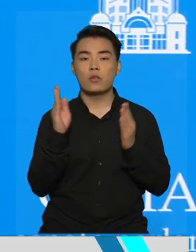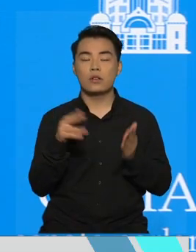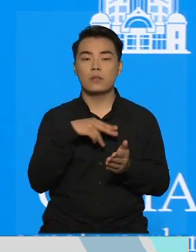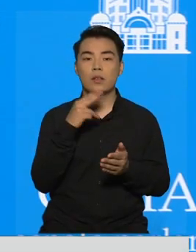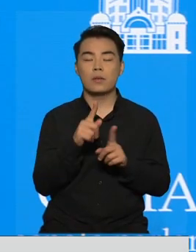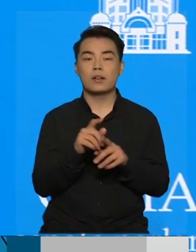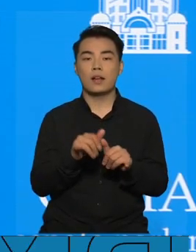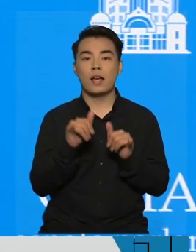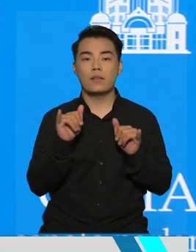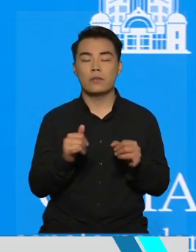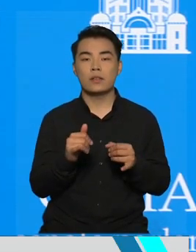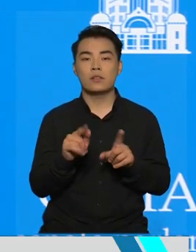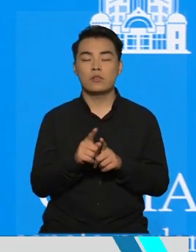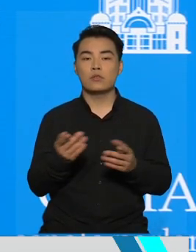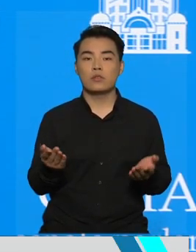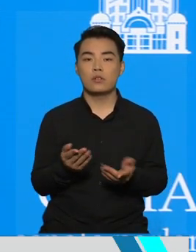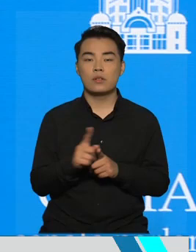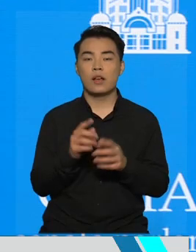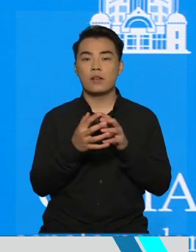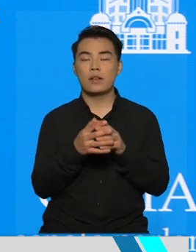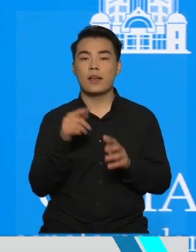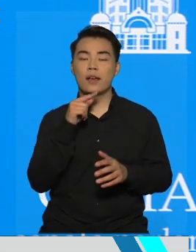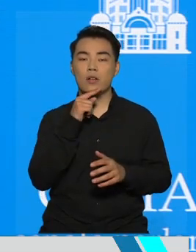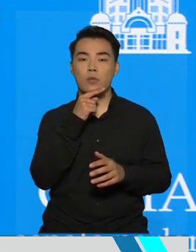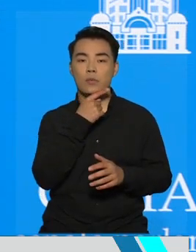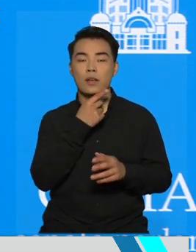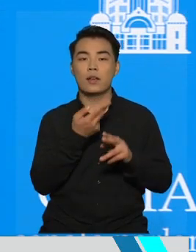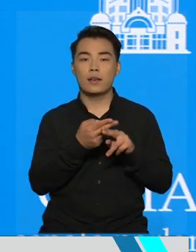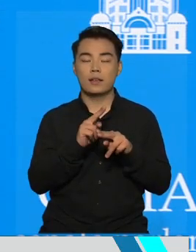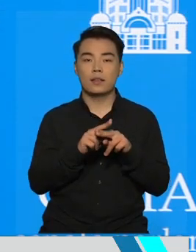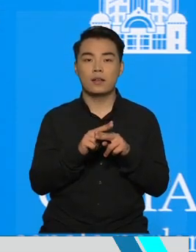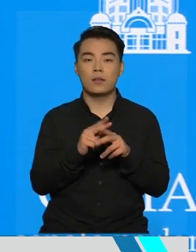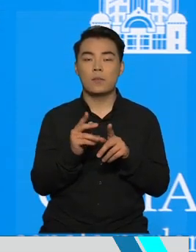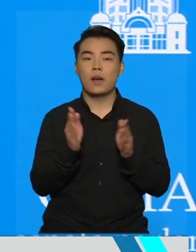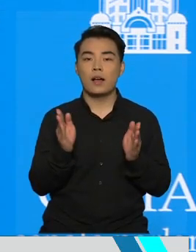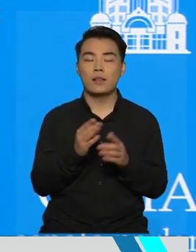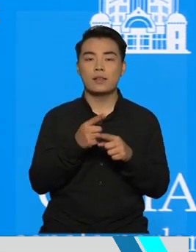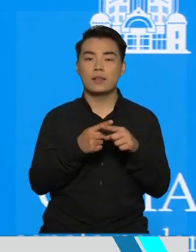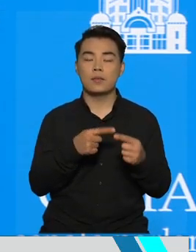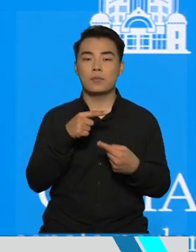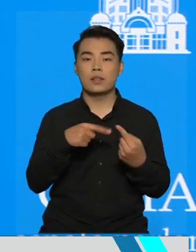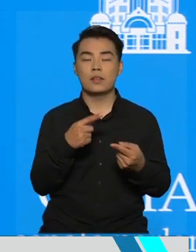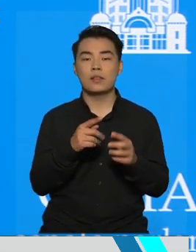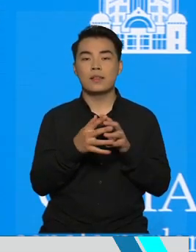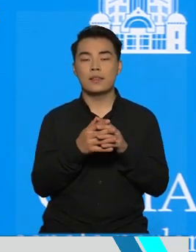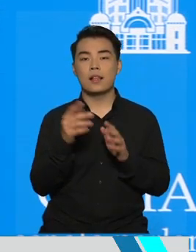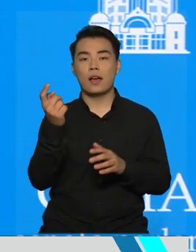приоритетном развитии реального сектора экономики. Это средний и малый бизнес, сельское